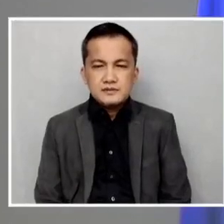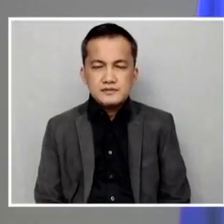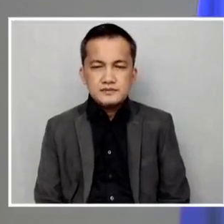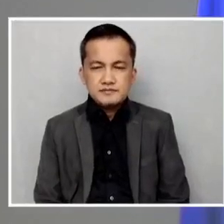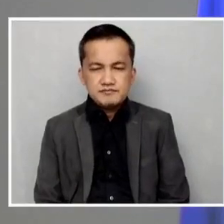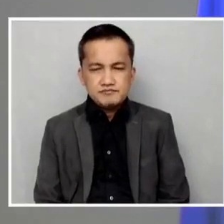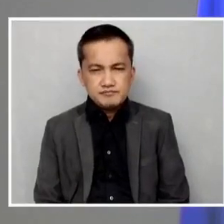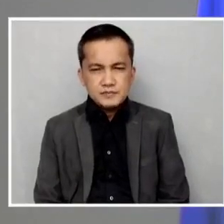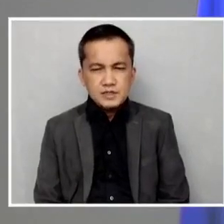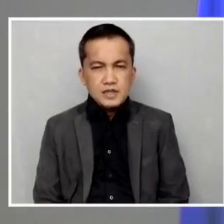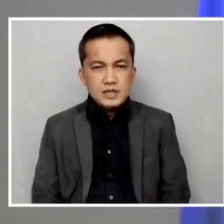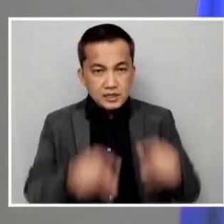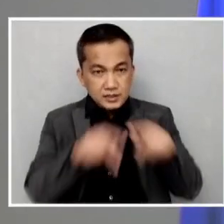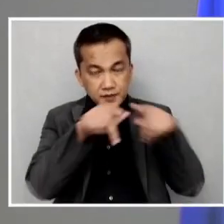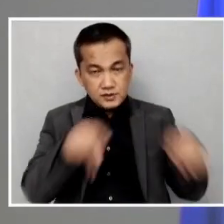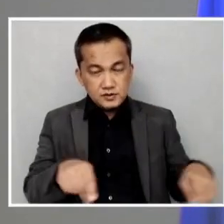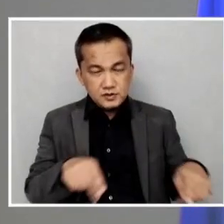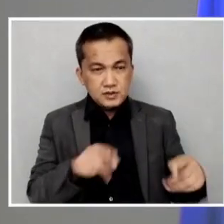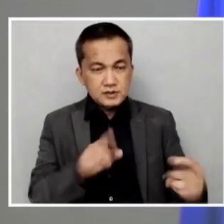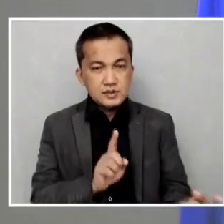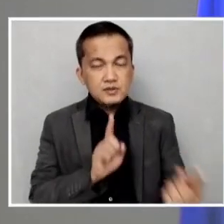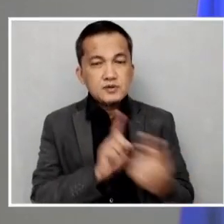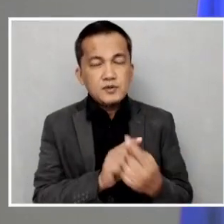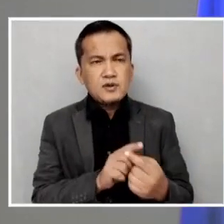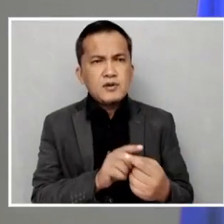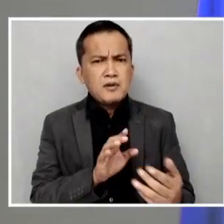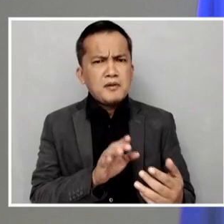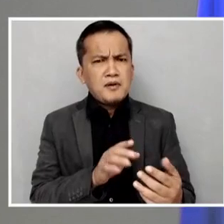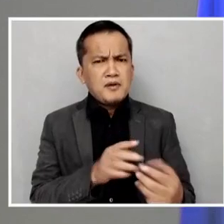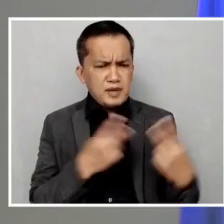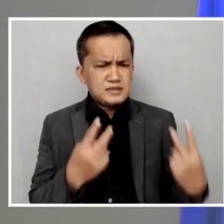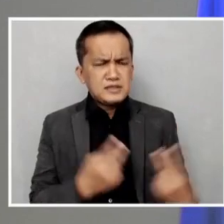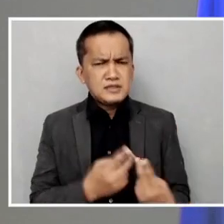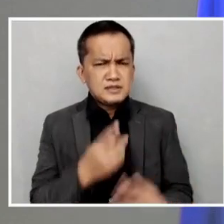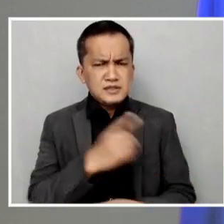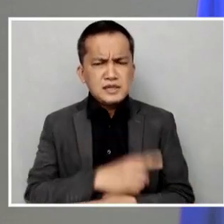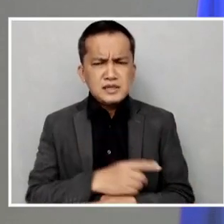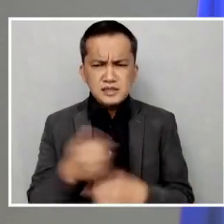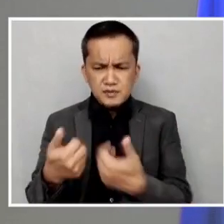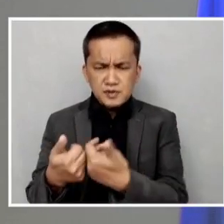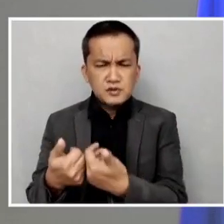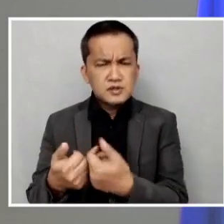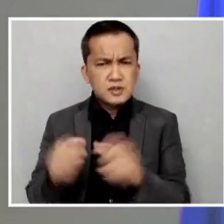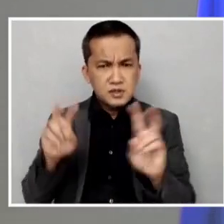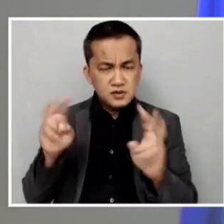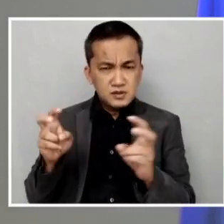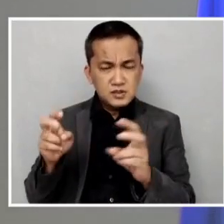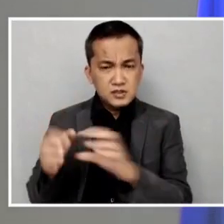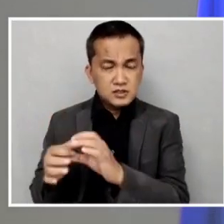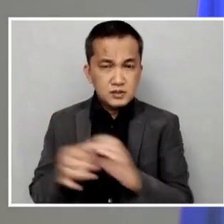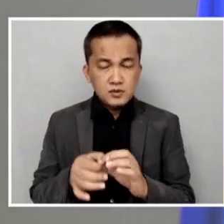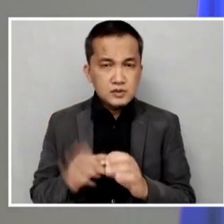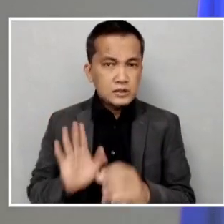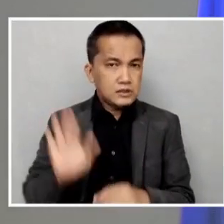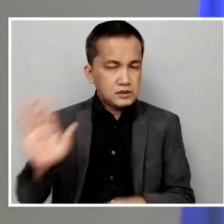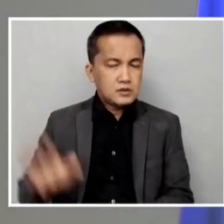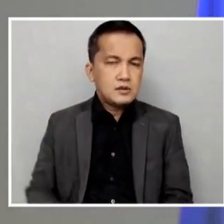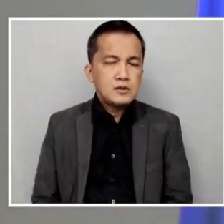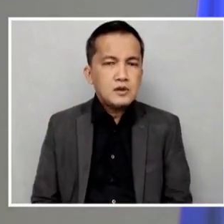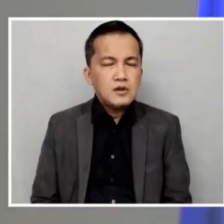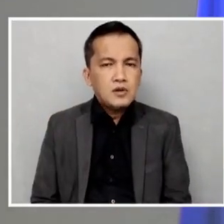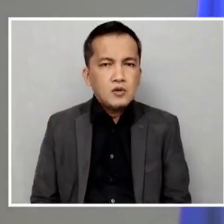Sa presinto na sinalubong ang Valentine's Day ng magkasintahan at umano'y isang kasabwat ng mga ito